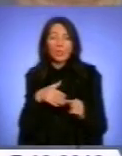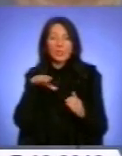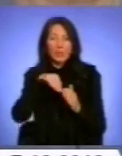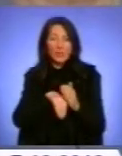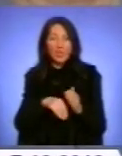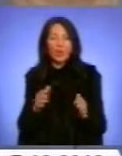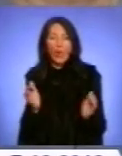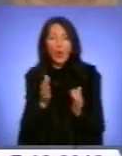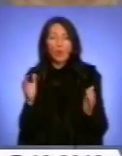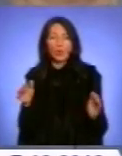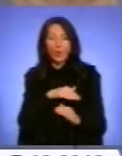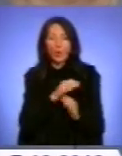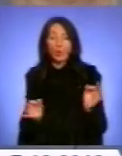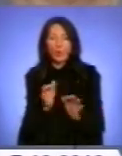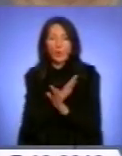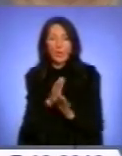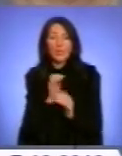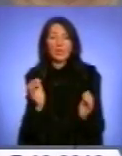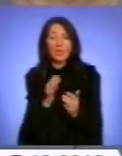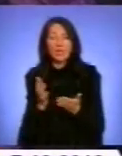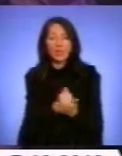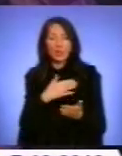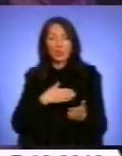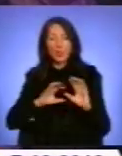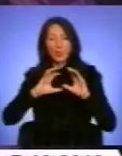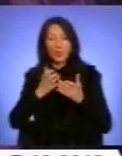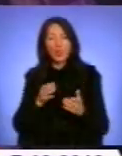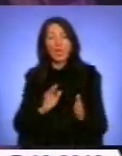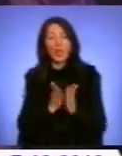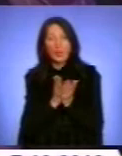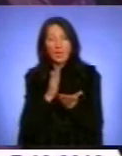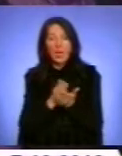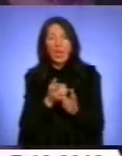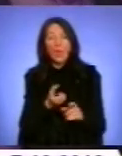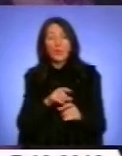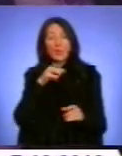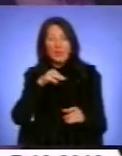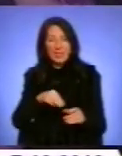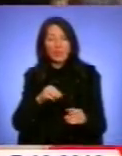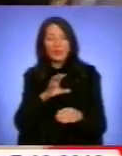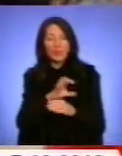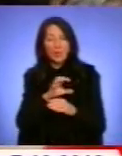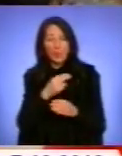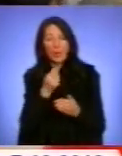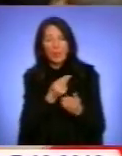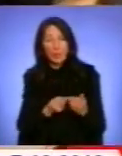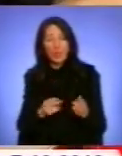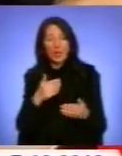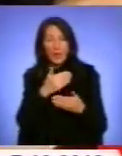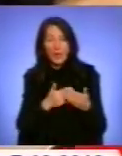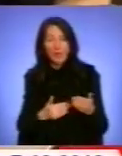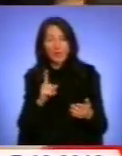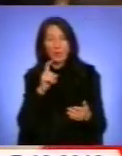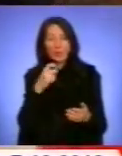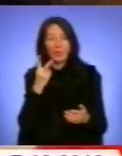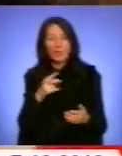збереження ресурсів нашої планети. У виданні вміщено понад 1000 ілюстрацій та графіків, а також 112 оглядових і спеціальних